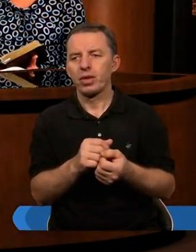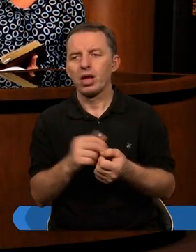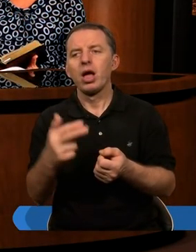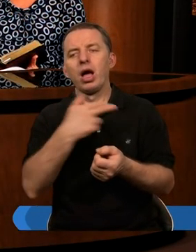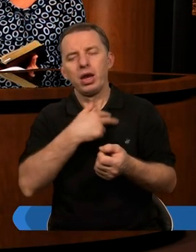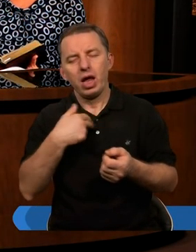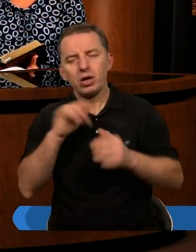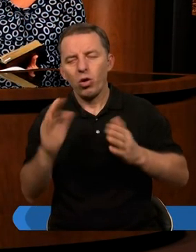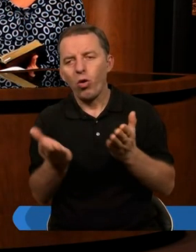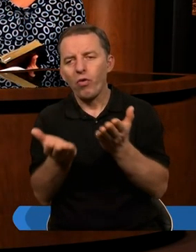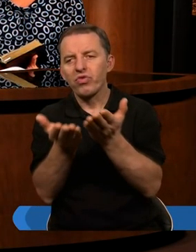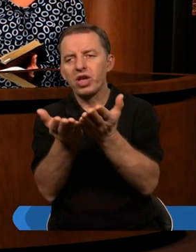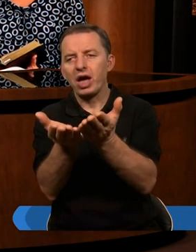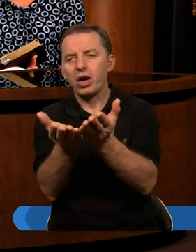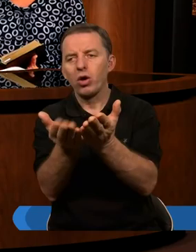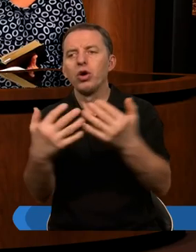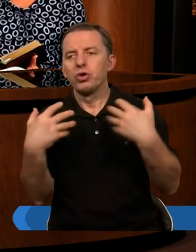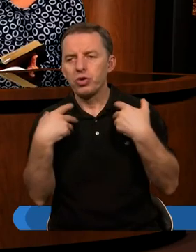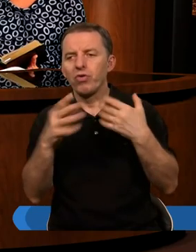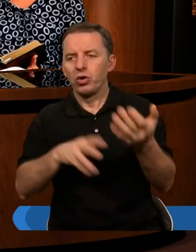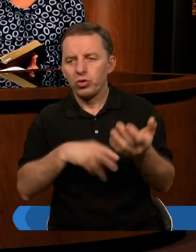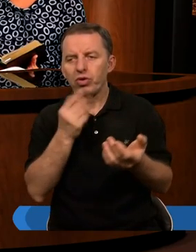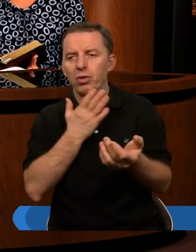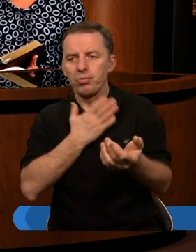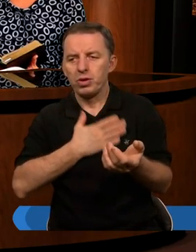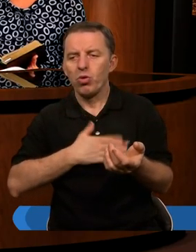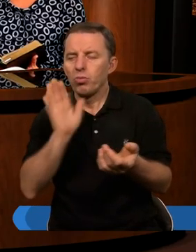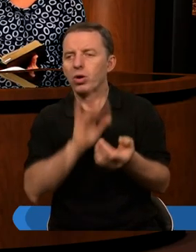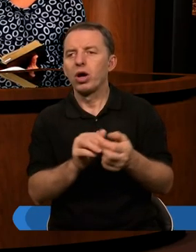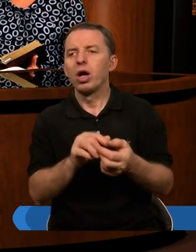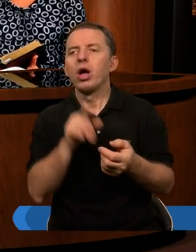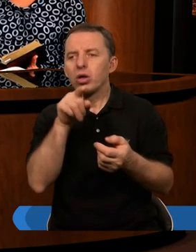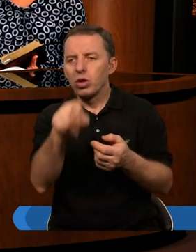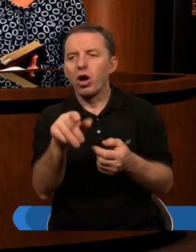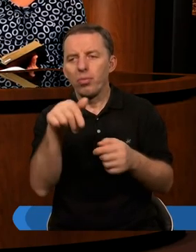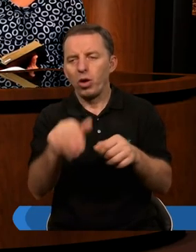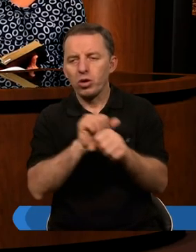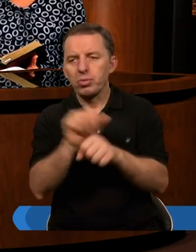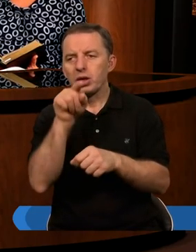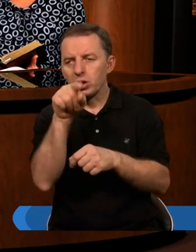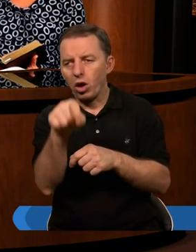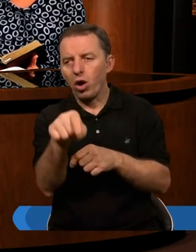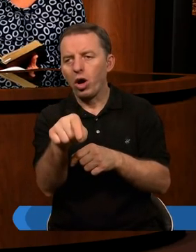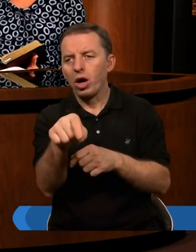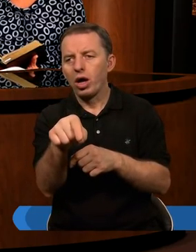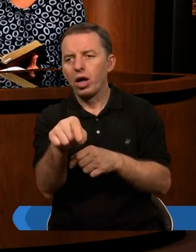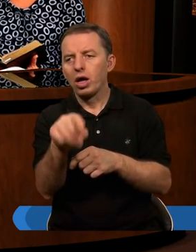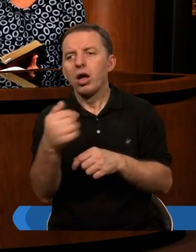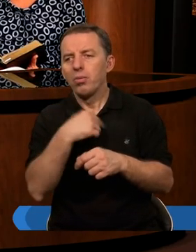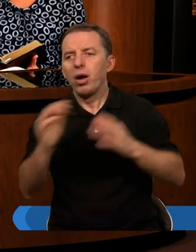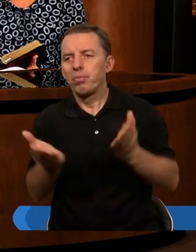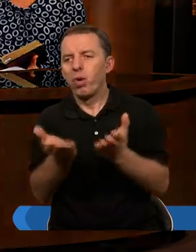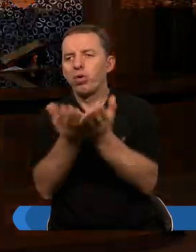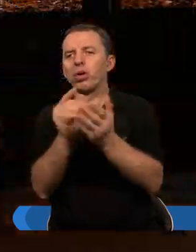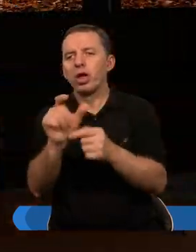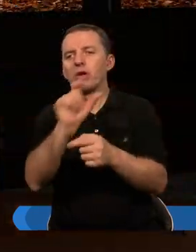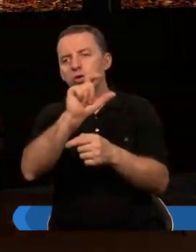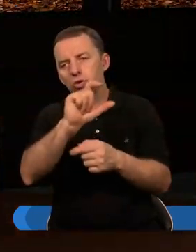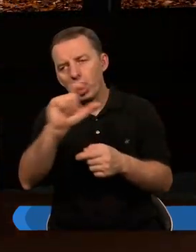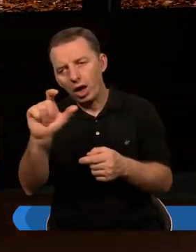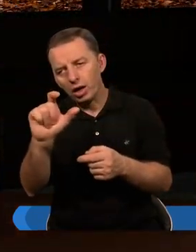Naszą ofiarą żywą, świętą, miłą Bogu to też może być to, jak my poświęcimy pewien